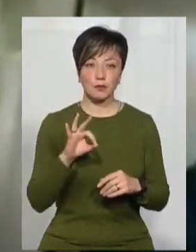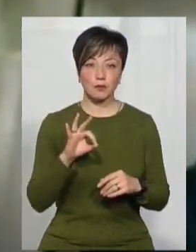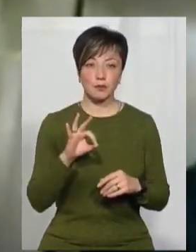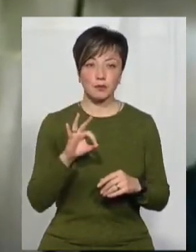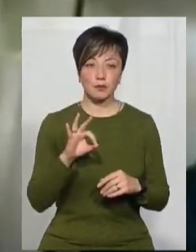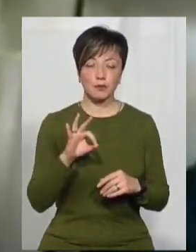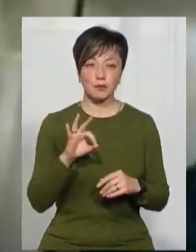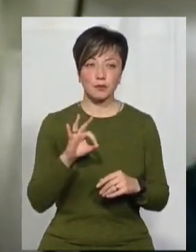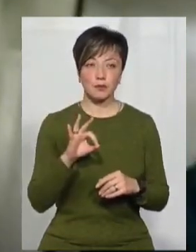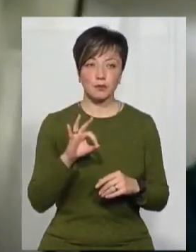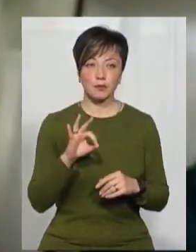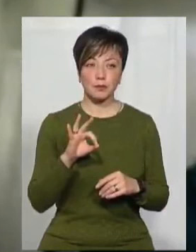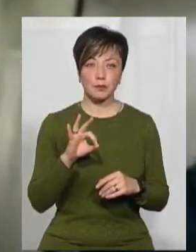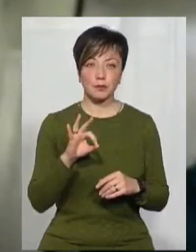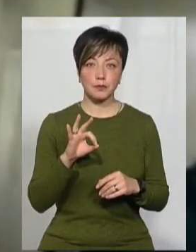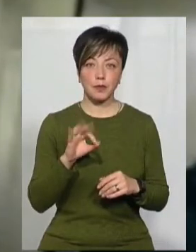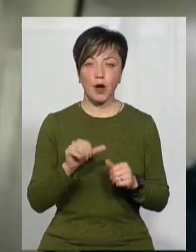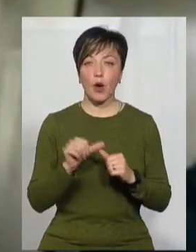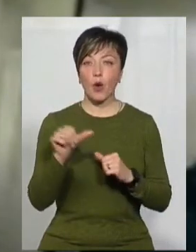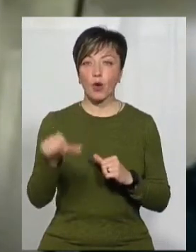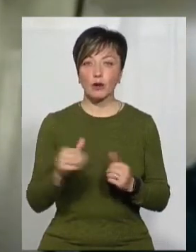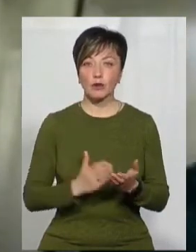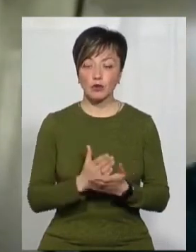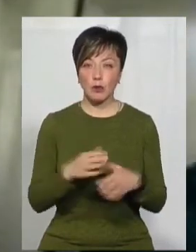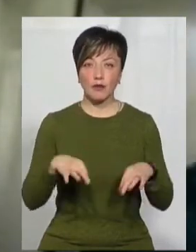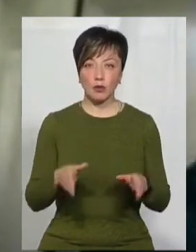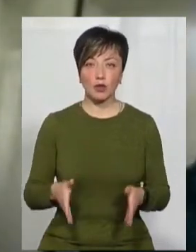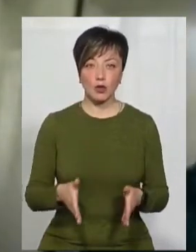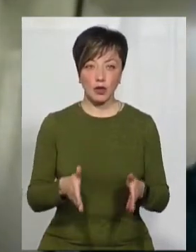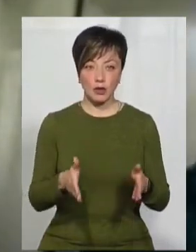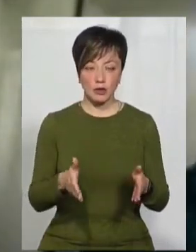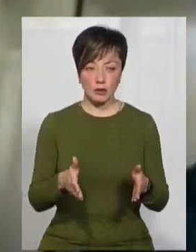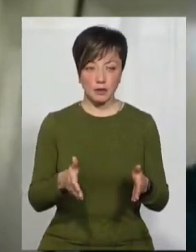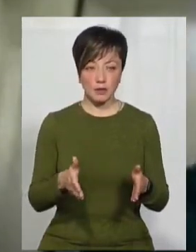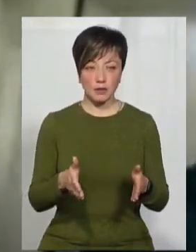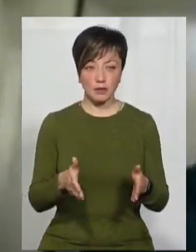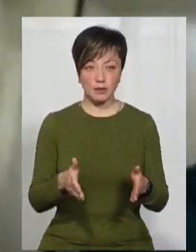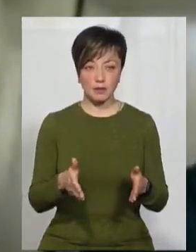я хочу зазначити, що окрім служби автомобільних доріг, яка розкриває дані про